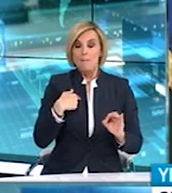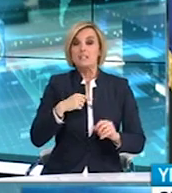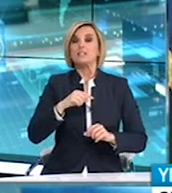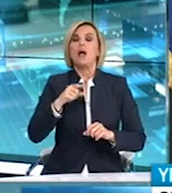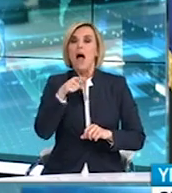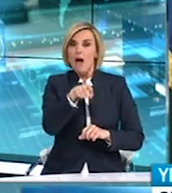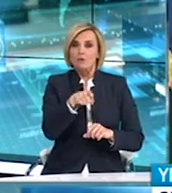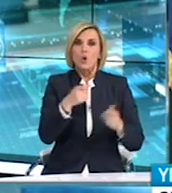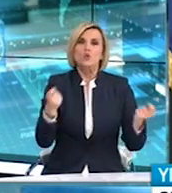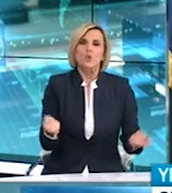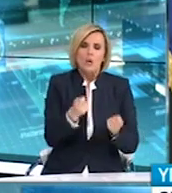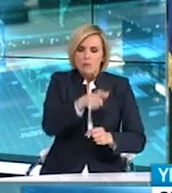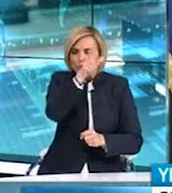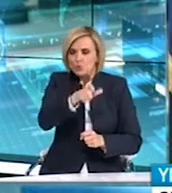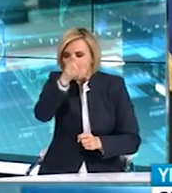όλους.